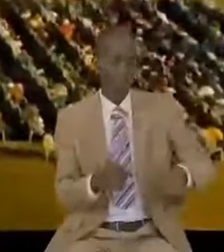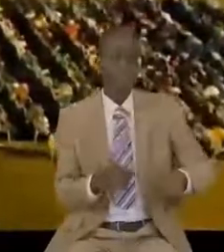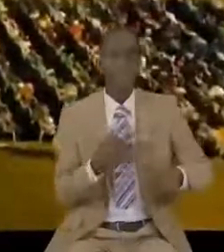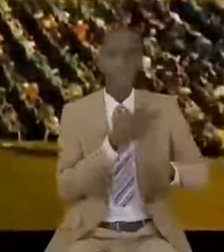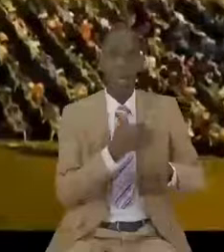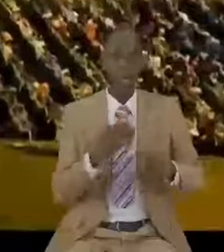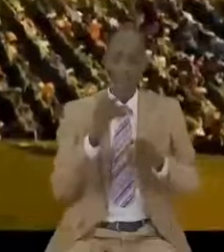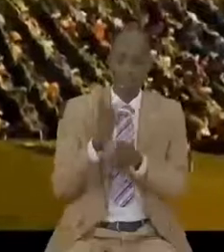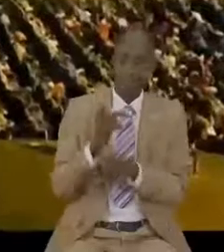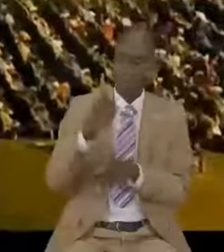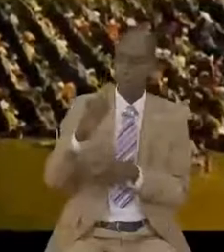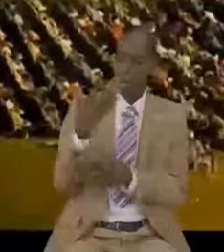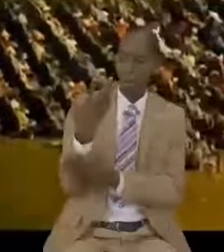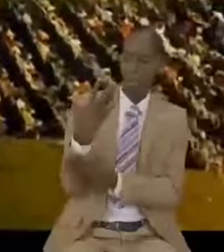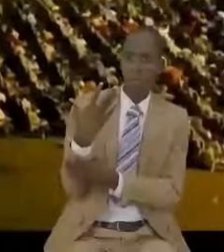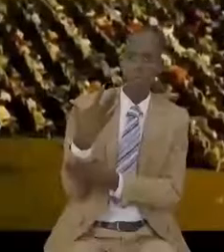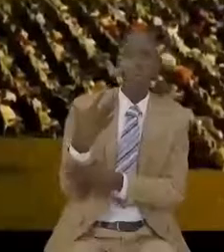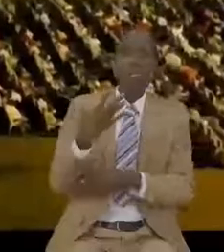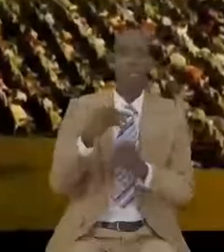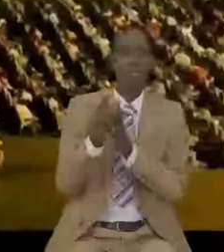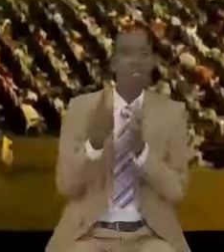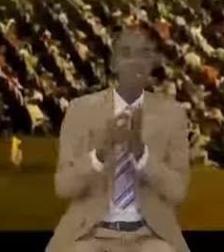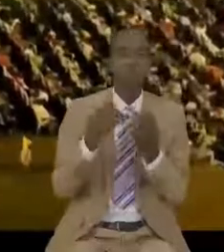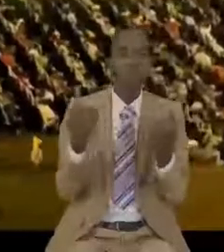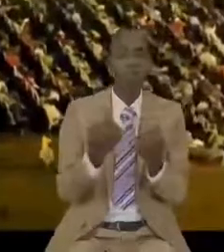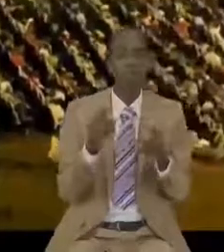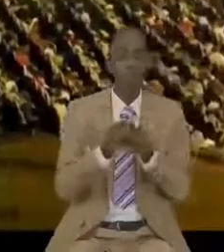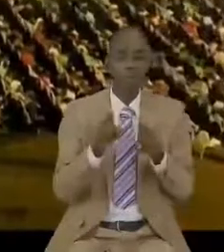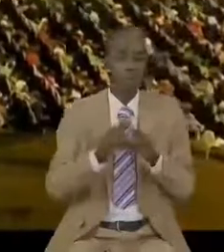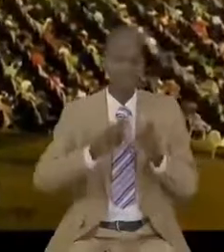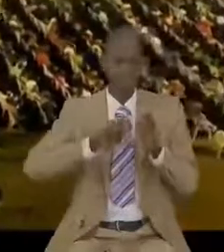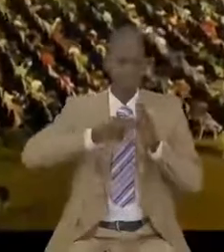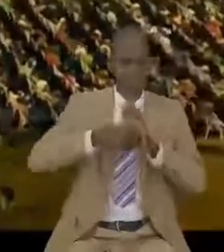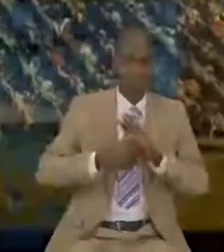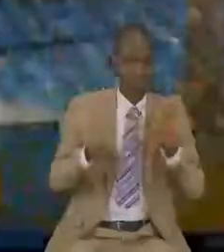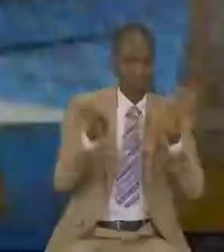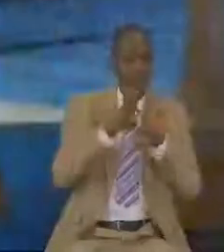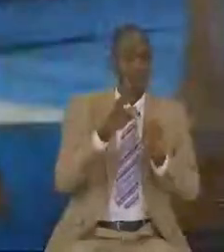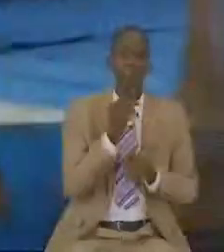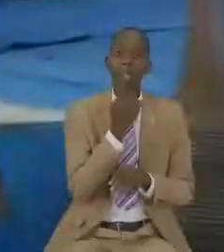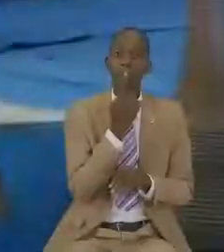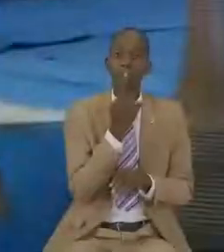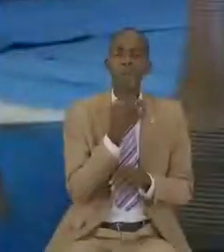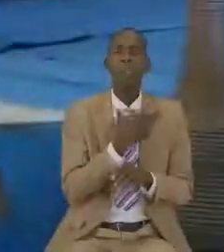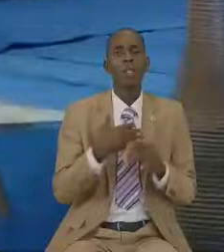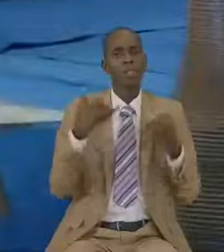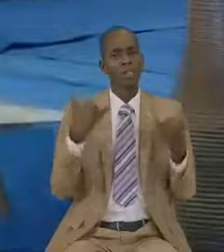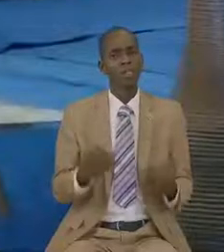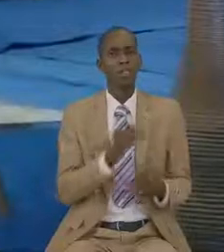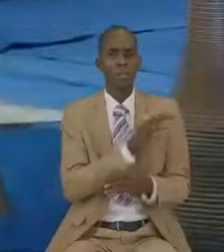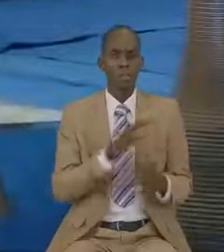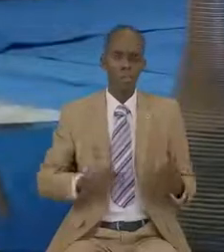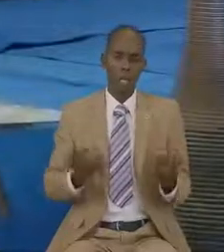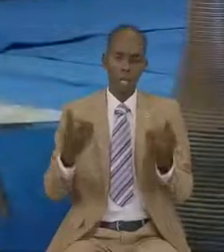Et la loi du péché aussi a fermé la bouche. Maintenant, Christ est venu